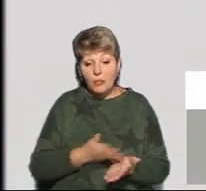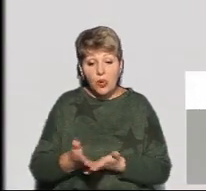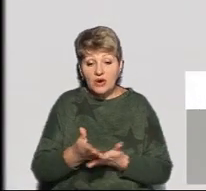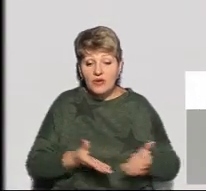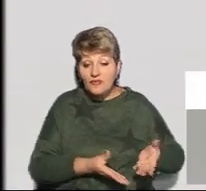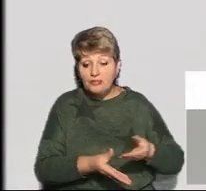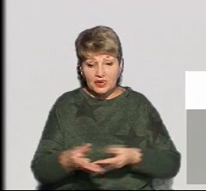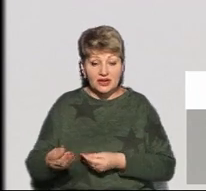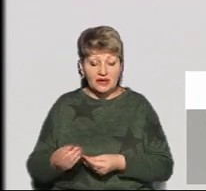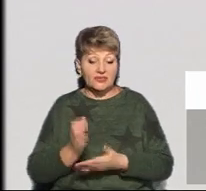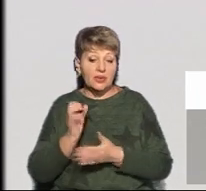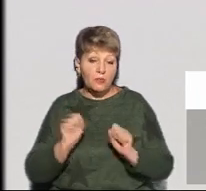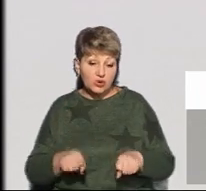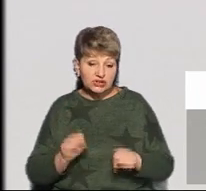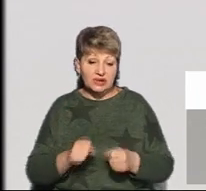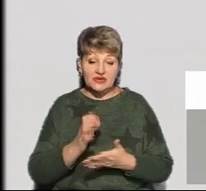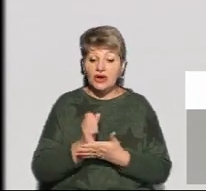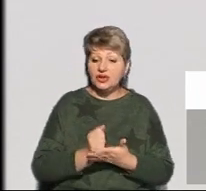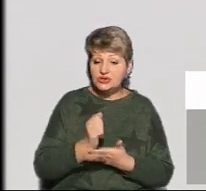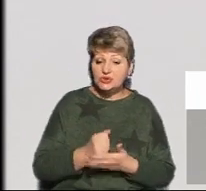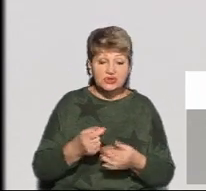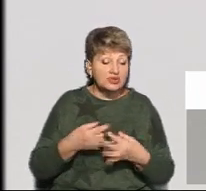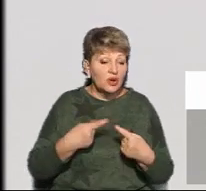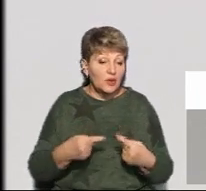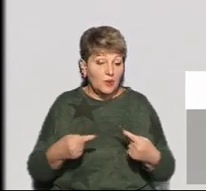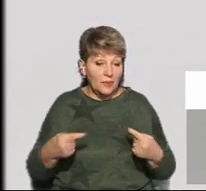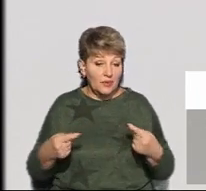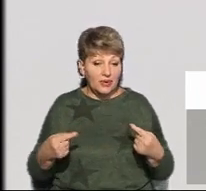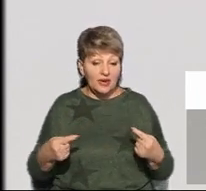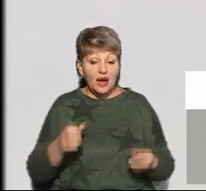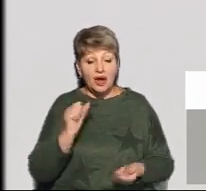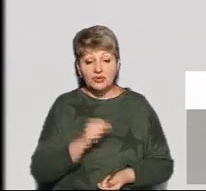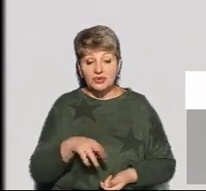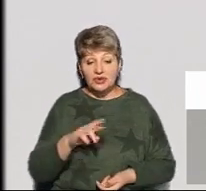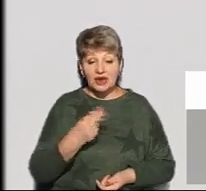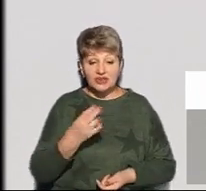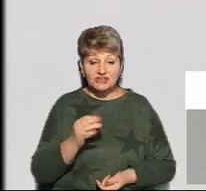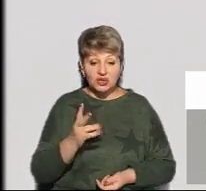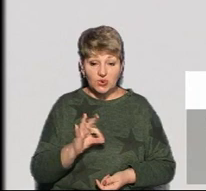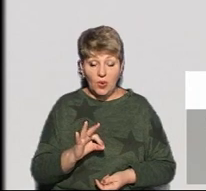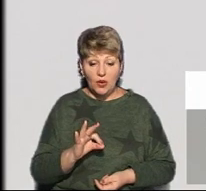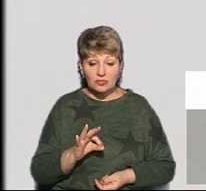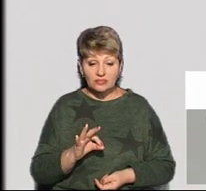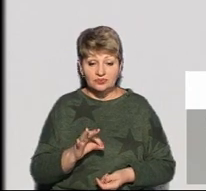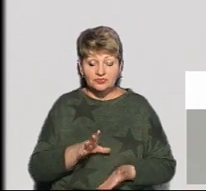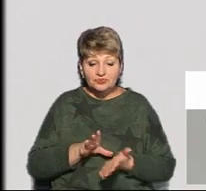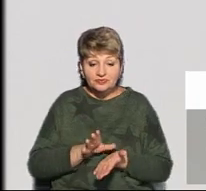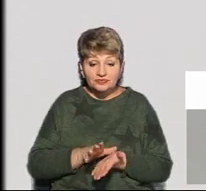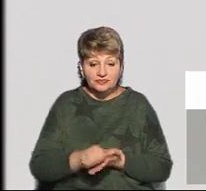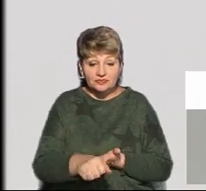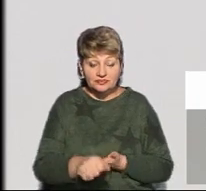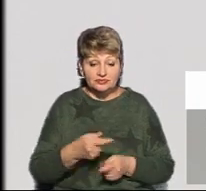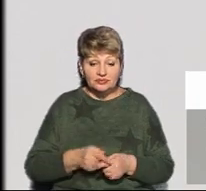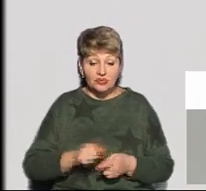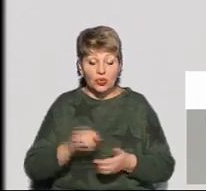вплив, можливості, ресурси медійні, там, які завгодно, Антона Яценка, вони передавили можливості